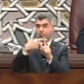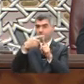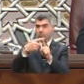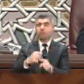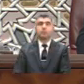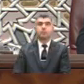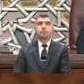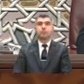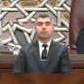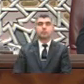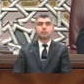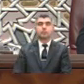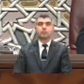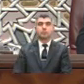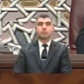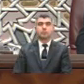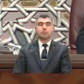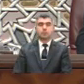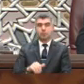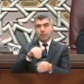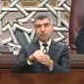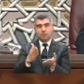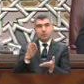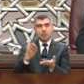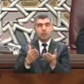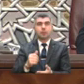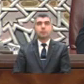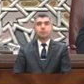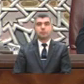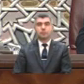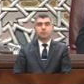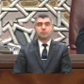فريق؟ فريق الاستقلالي.